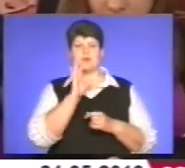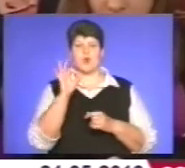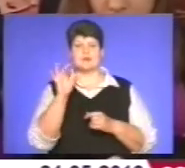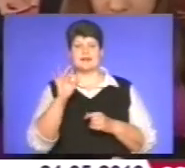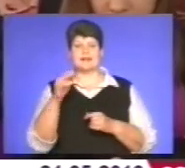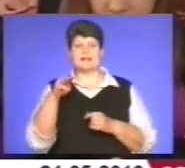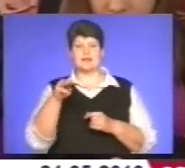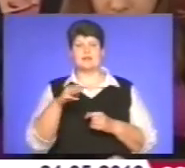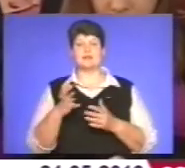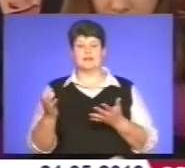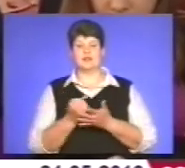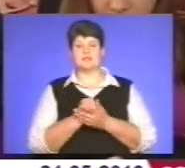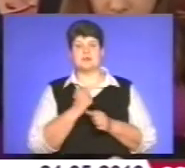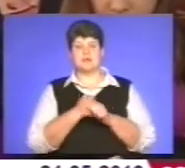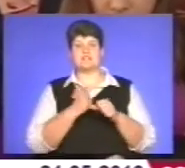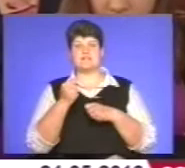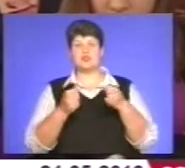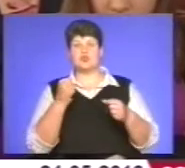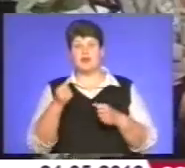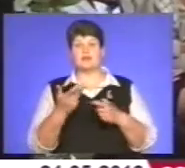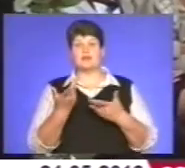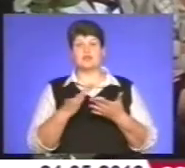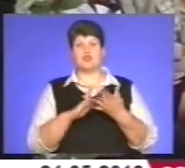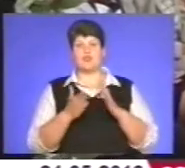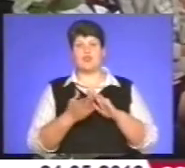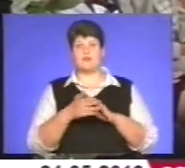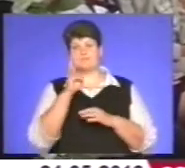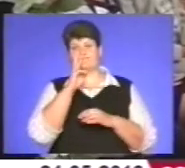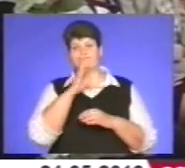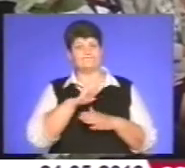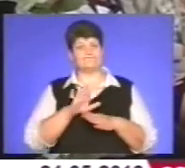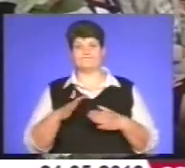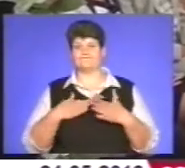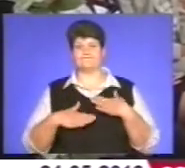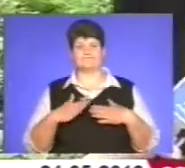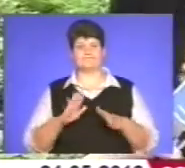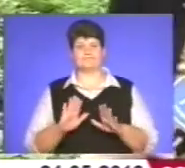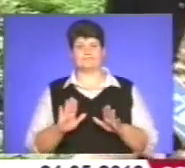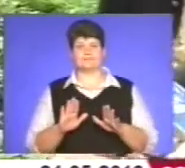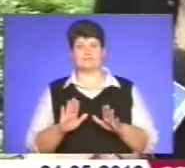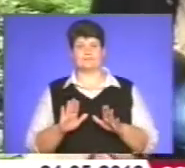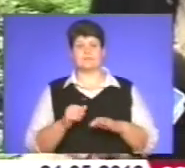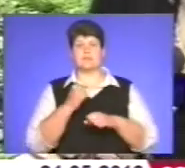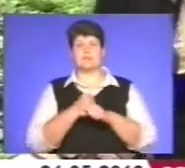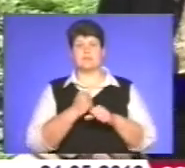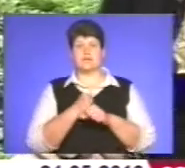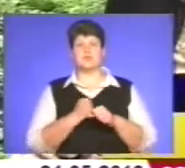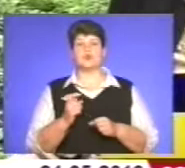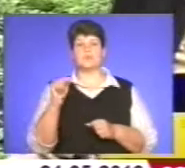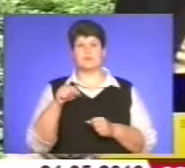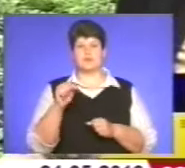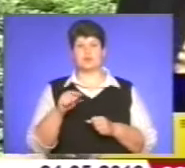вдалося працевлаштуватися. Однак ні умовами праці, ні заробітком вони не задоволені. Працюю тут